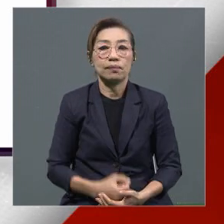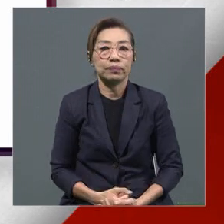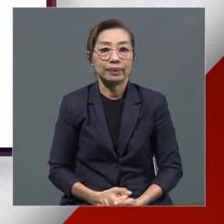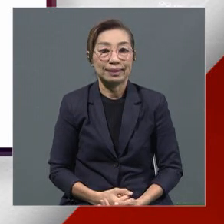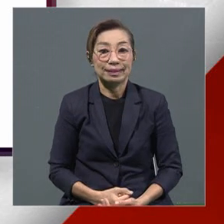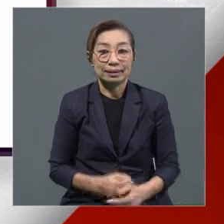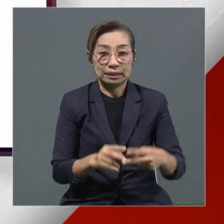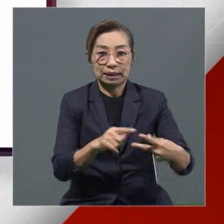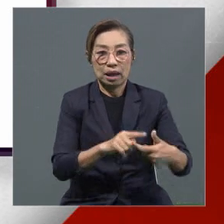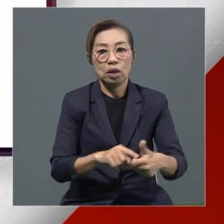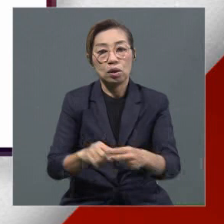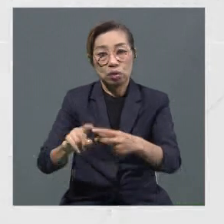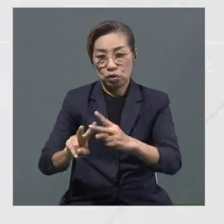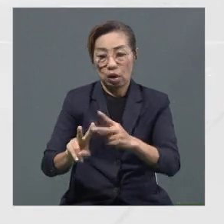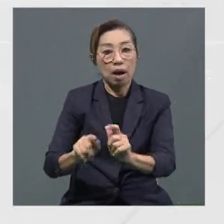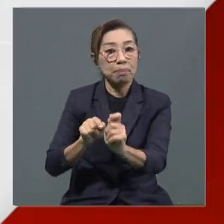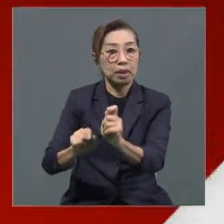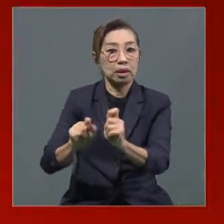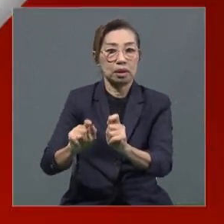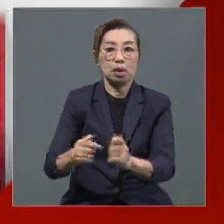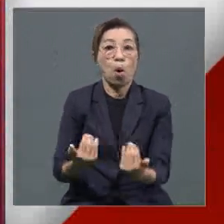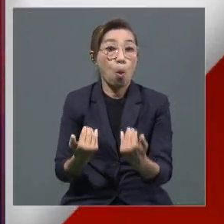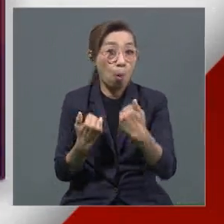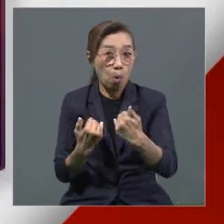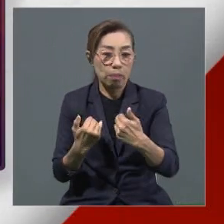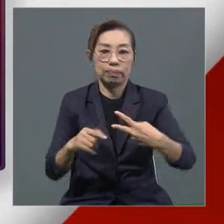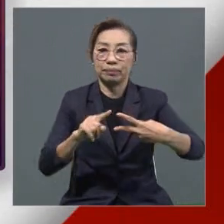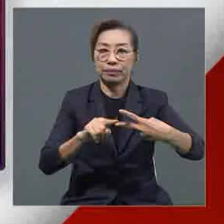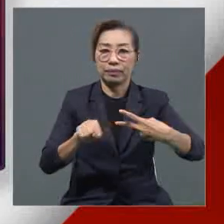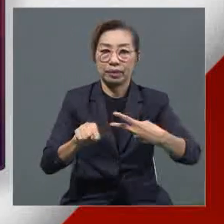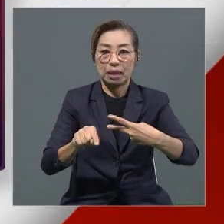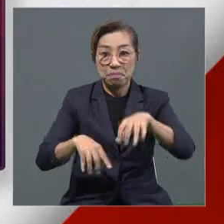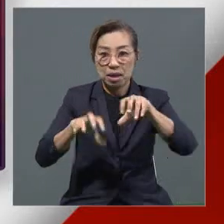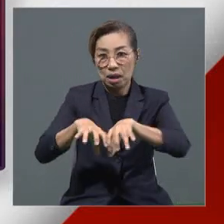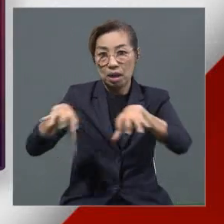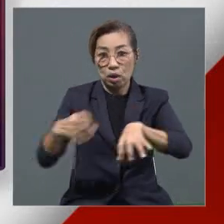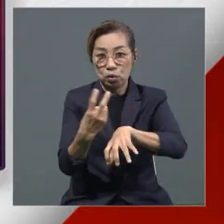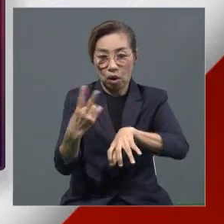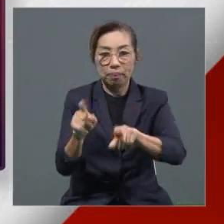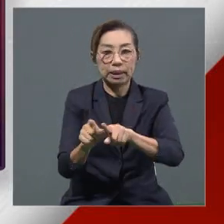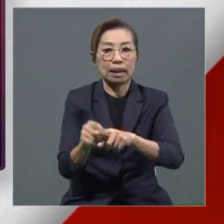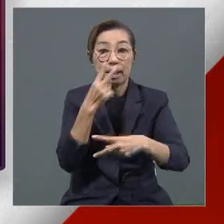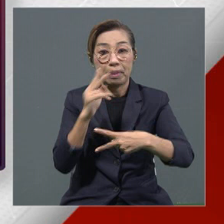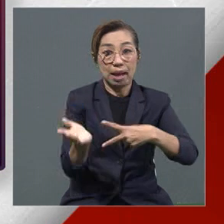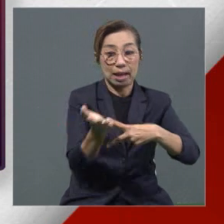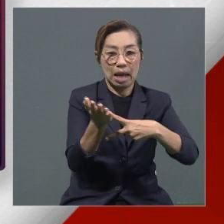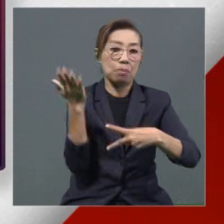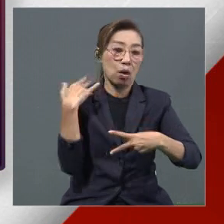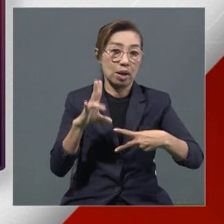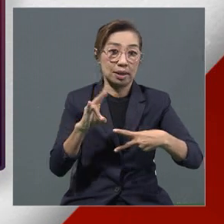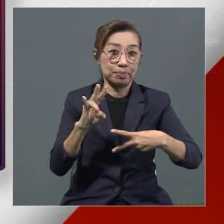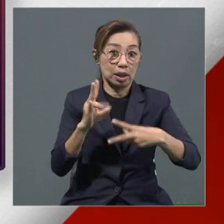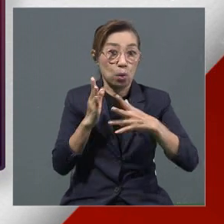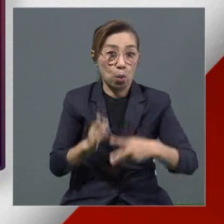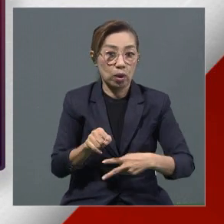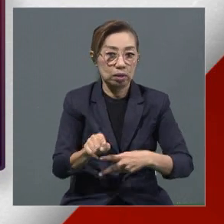จุดต่อมาคือที่อำเภออุ้มผางพื้นที่ปลอดภัยชั่วคราว1แห่งคือที่บ้านหนองหลวงตำบลหนองหลวงอำเภออุ้มผางยอดเดิมมี77คน